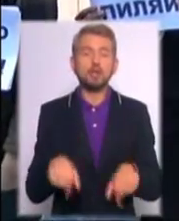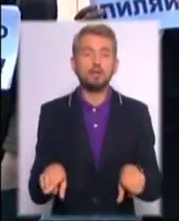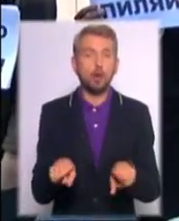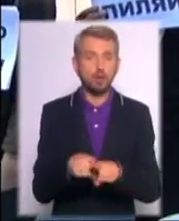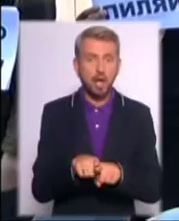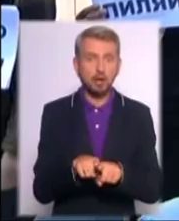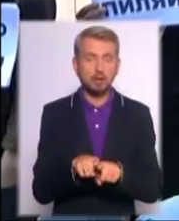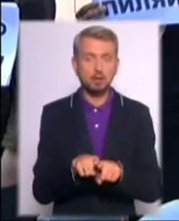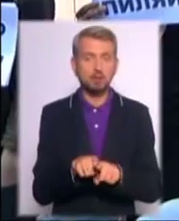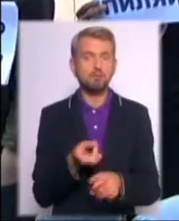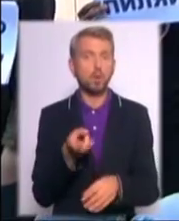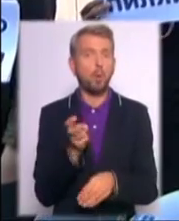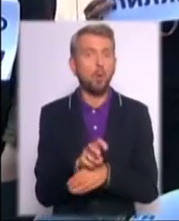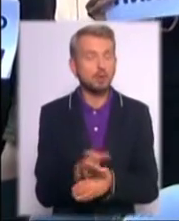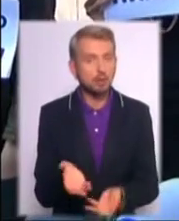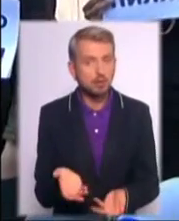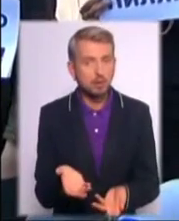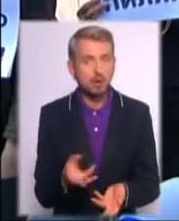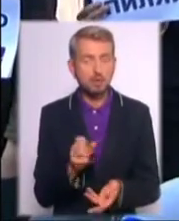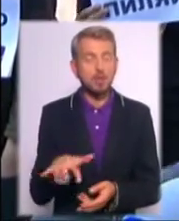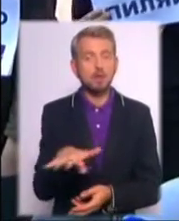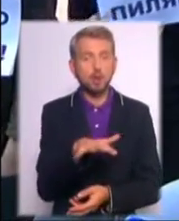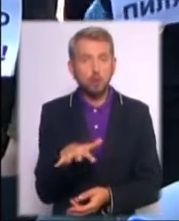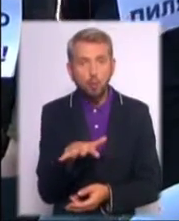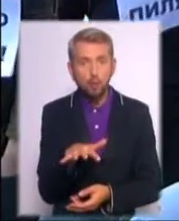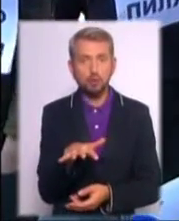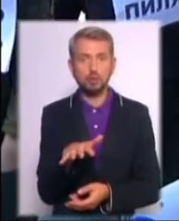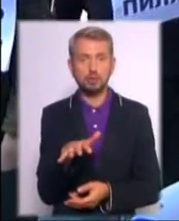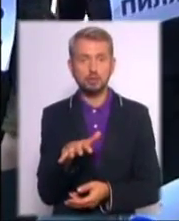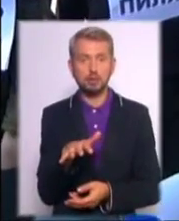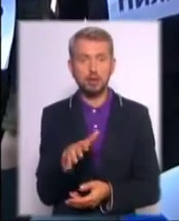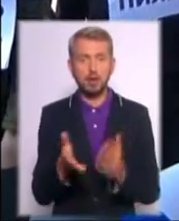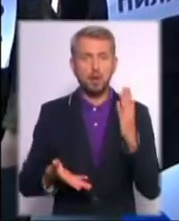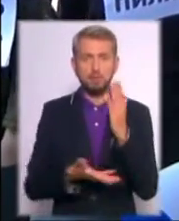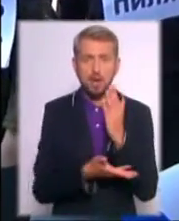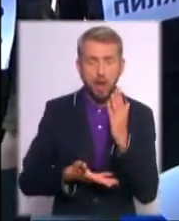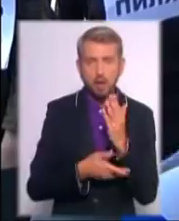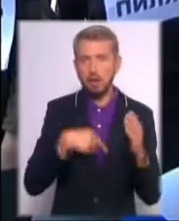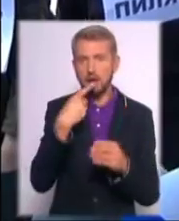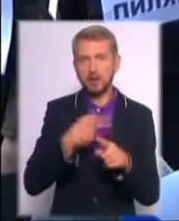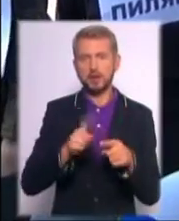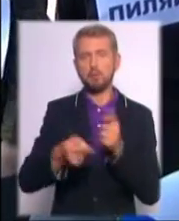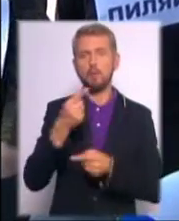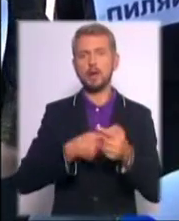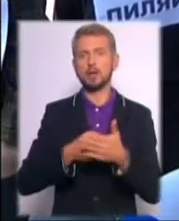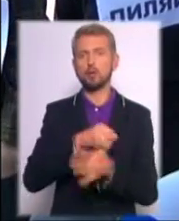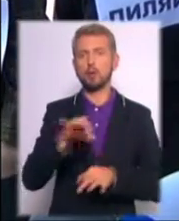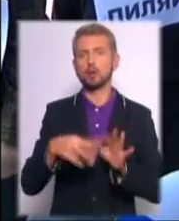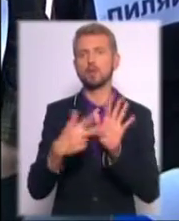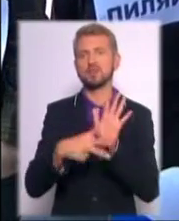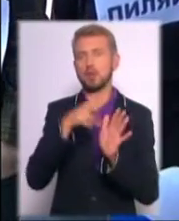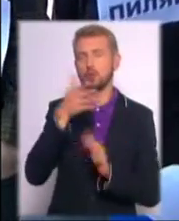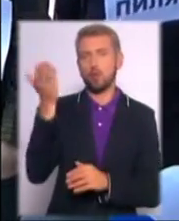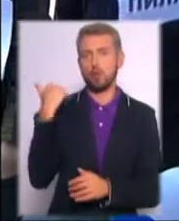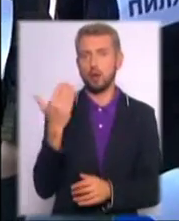чином приходити на територію, здійснювати розпили і казати, що це повернення до проєкту 80-го?